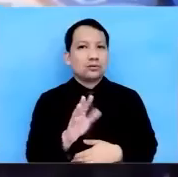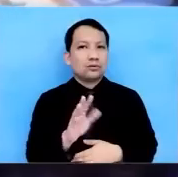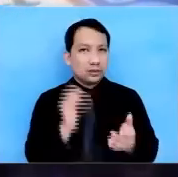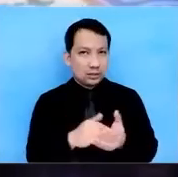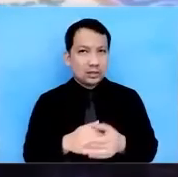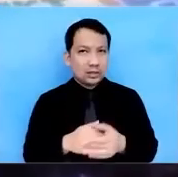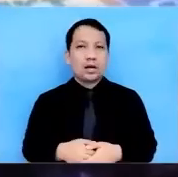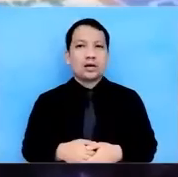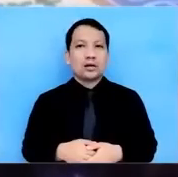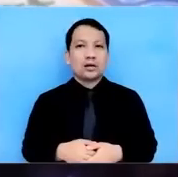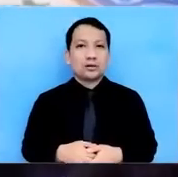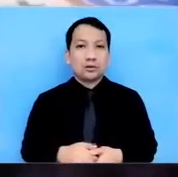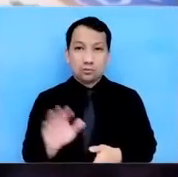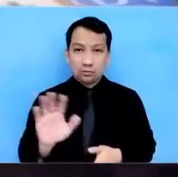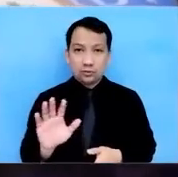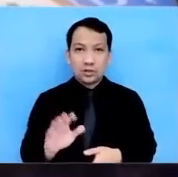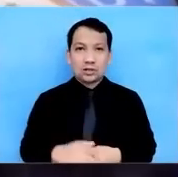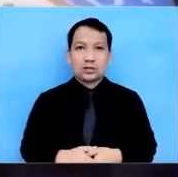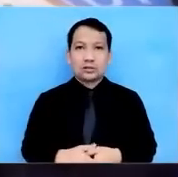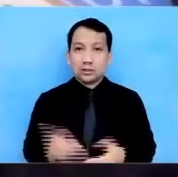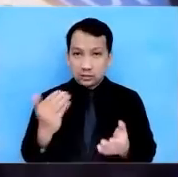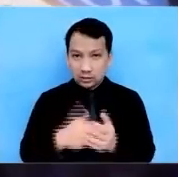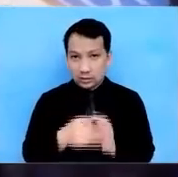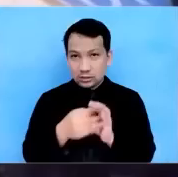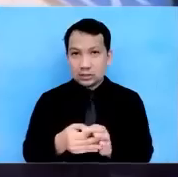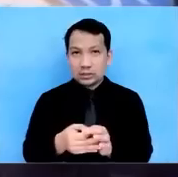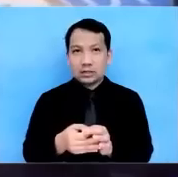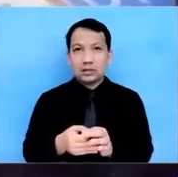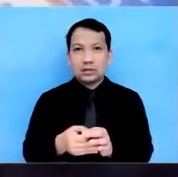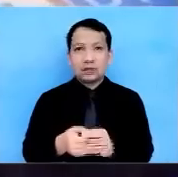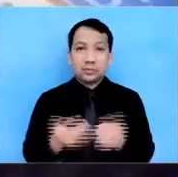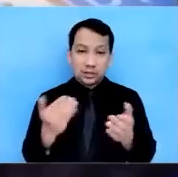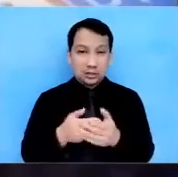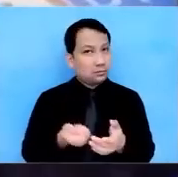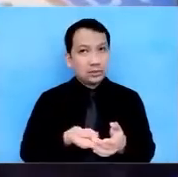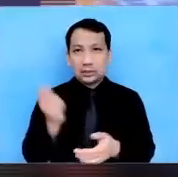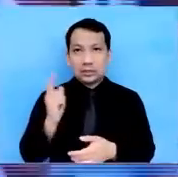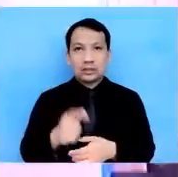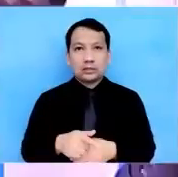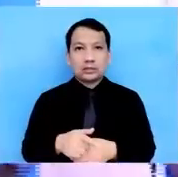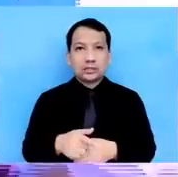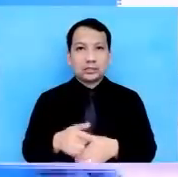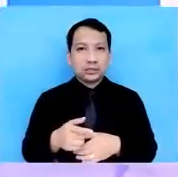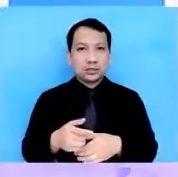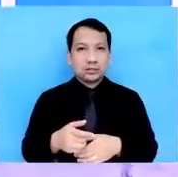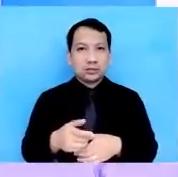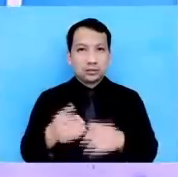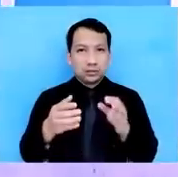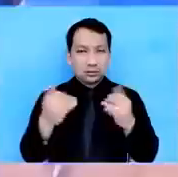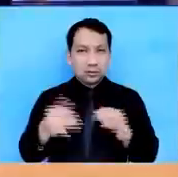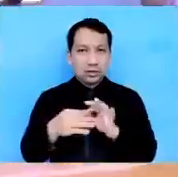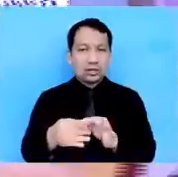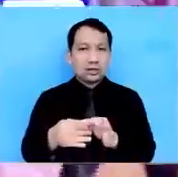ulitin, huwag ganon. Pag inulit nila ulit, malamang mapalabas sila sa Coliseum. Sa